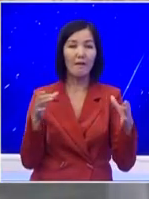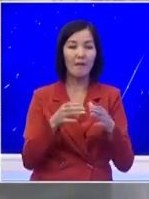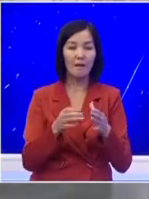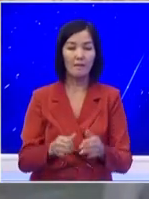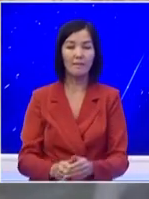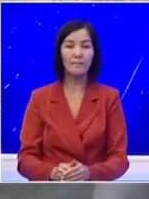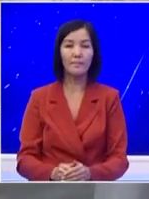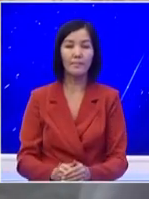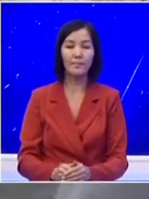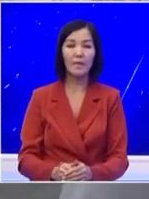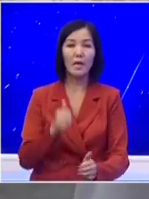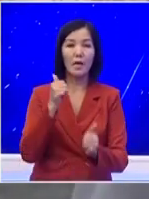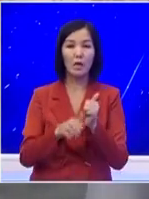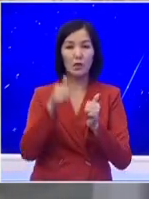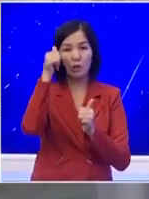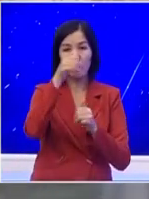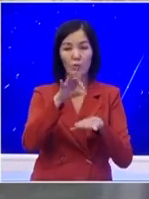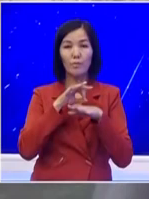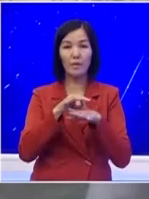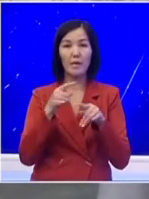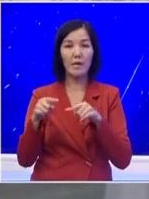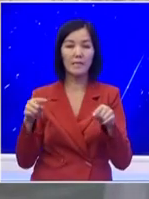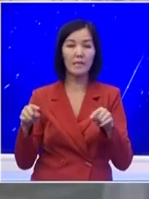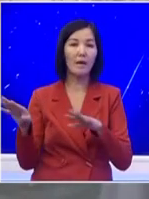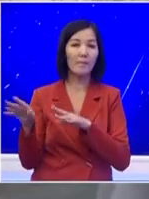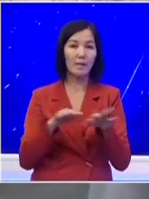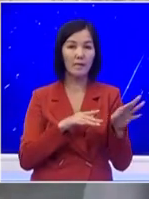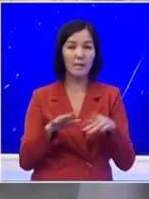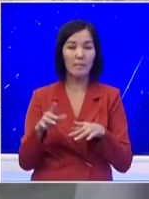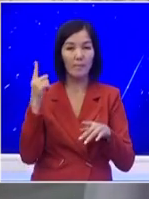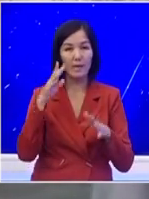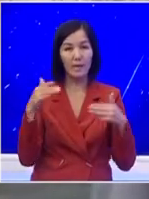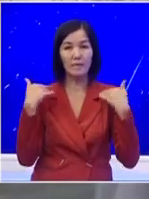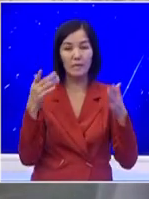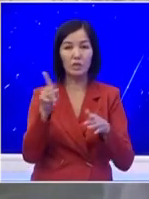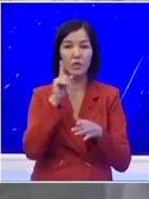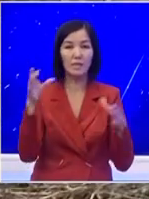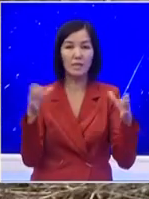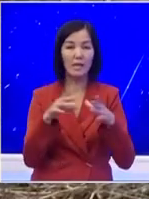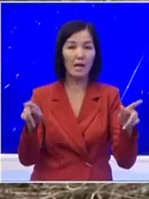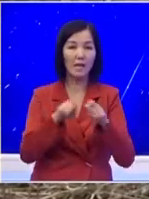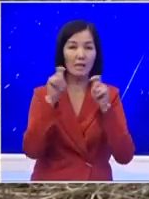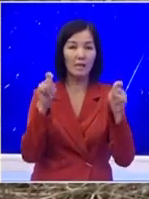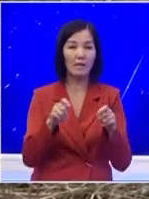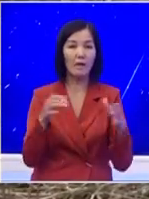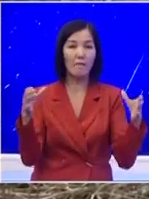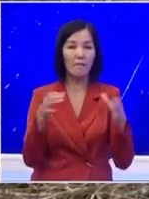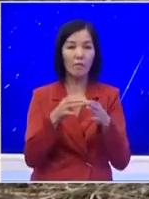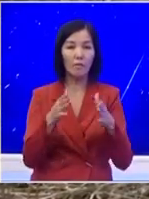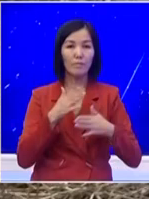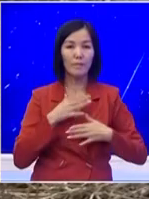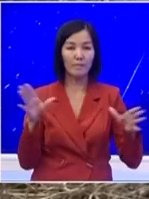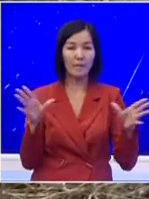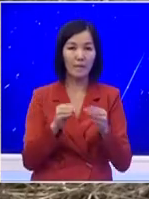Жасыл-Ель. Ежегодно мы проводим множество разных акций. Также по инициативе «Жасыл-Ель» открыт фронт-офис волонтеров